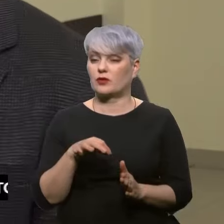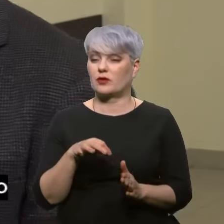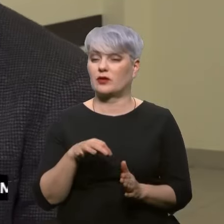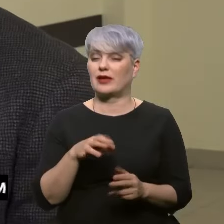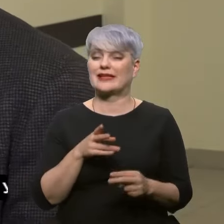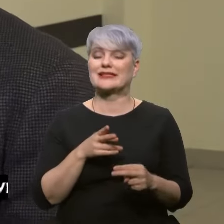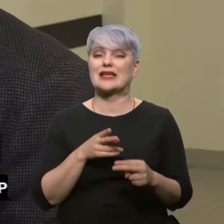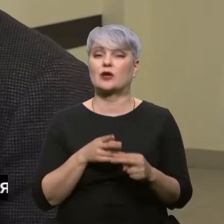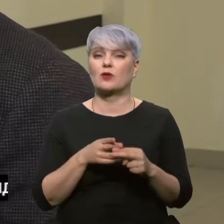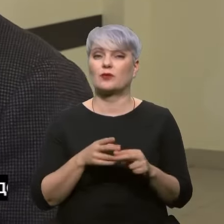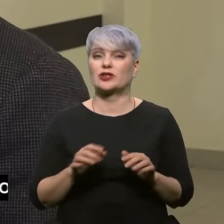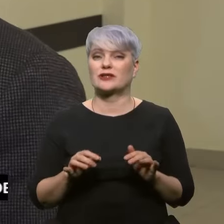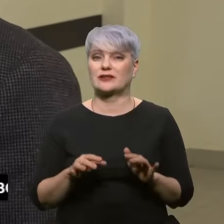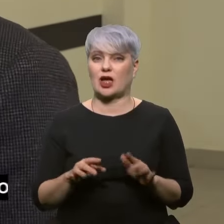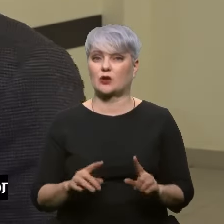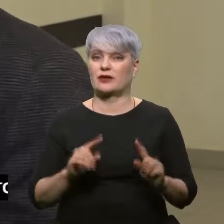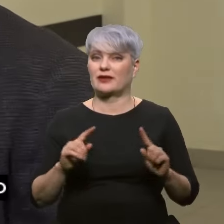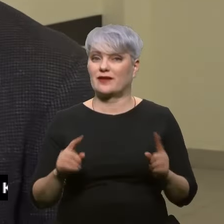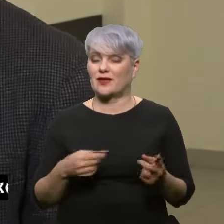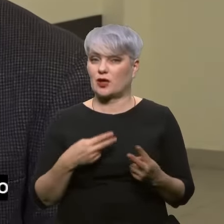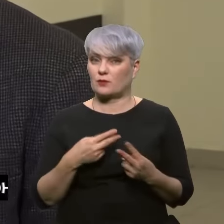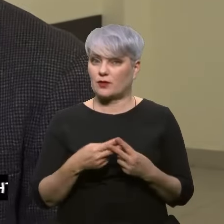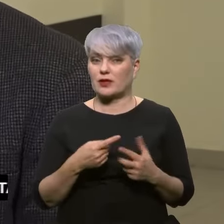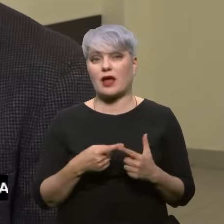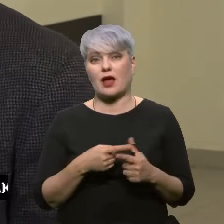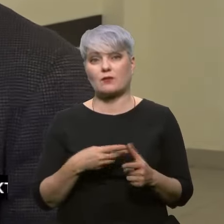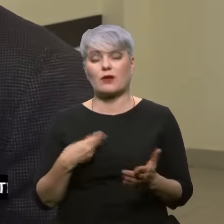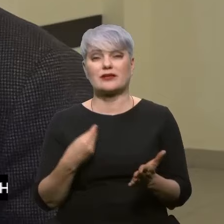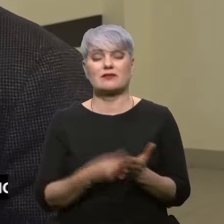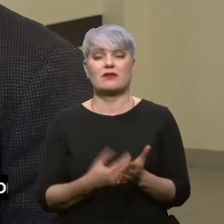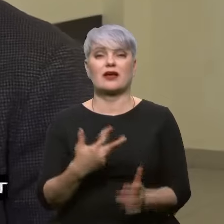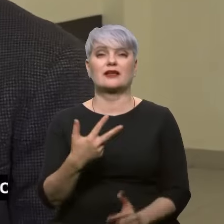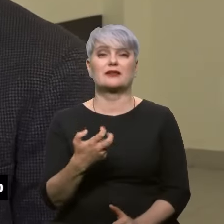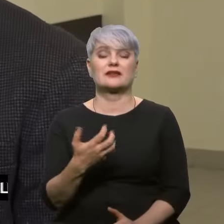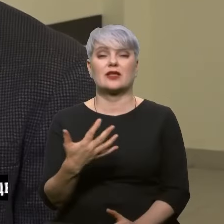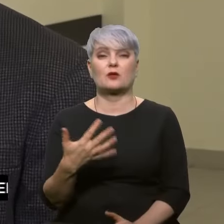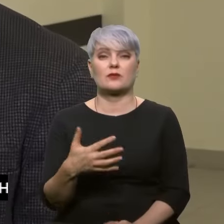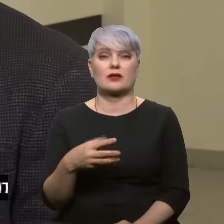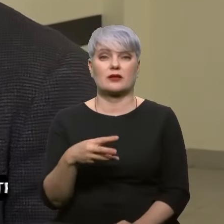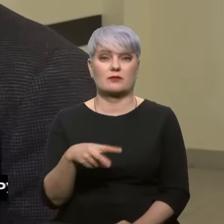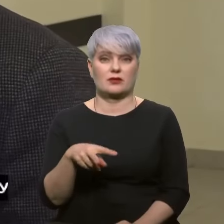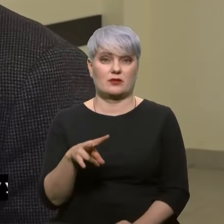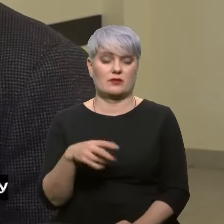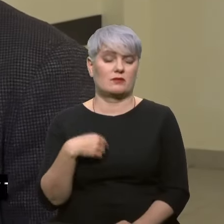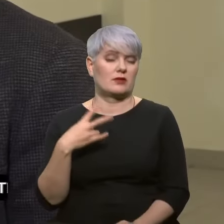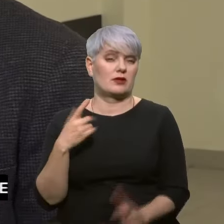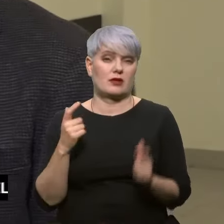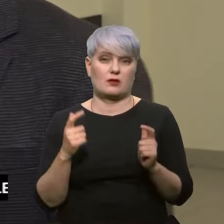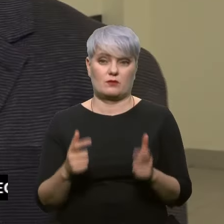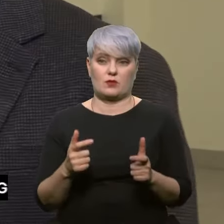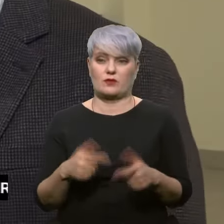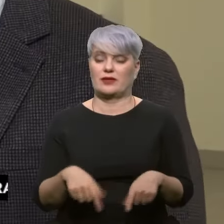міру запобіжного заходу у вигляді тримання під вартою з альтернативою заставою 350 мільйонів. Ми абсолютно повністю не погоджувалися